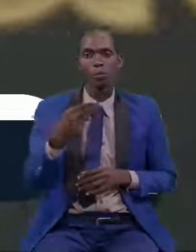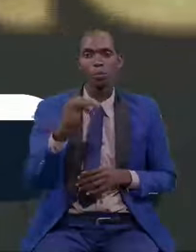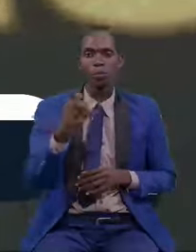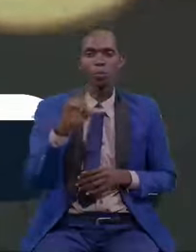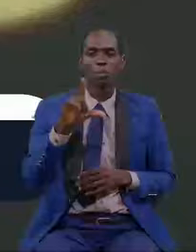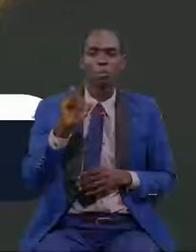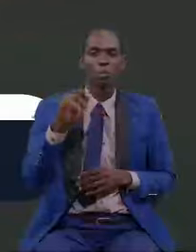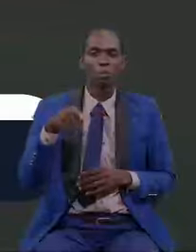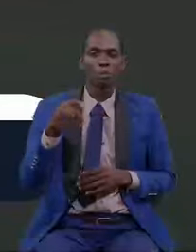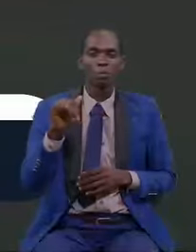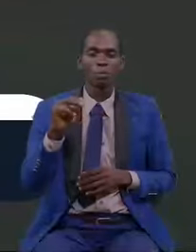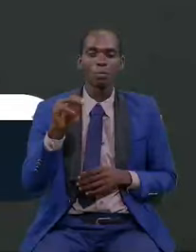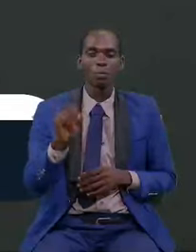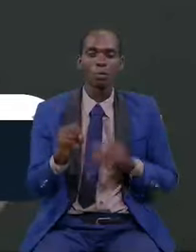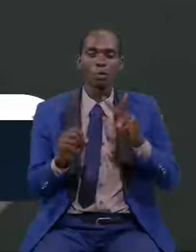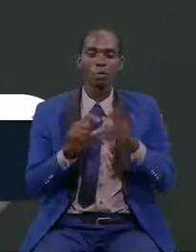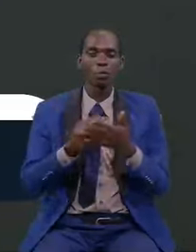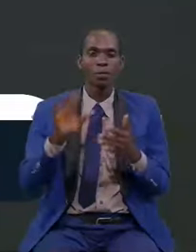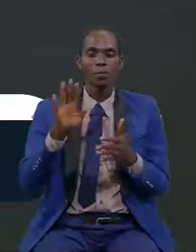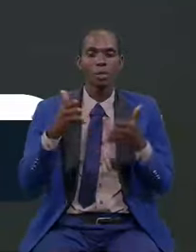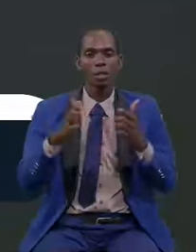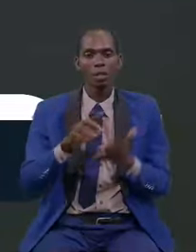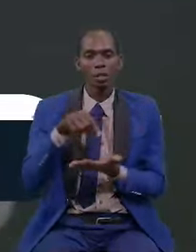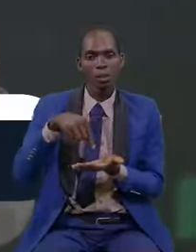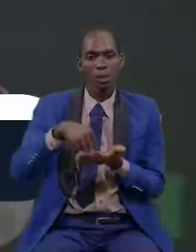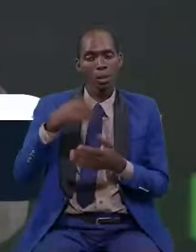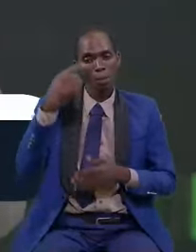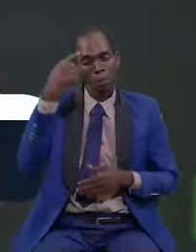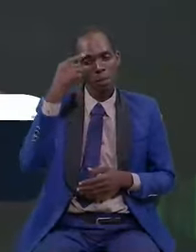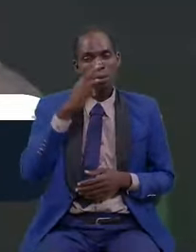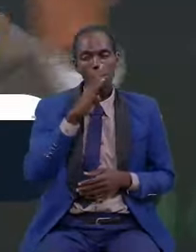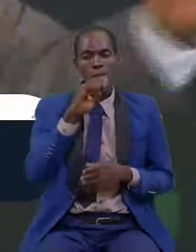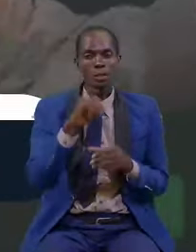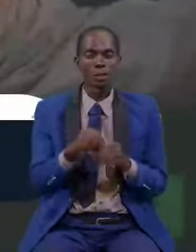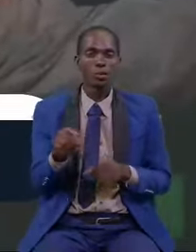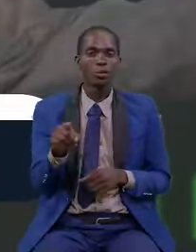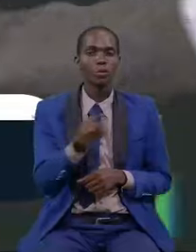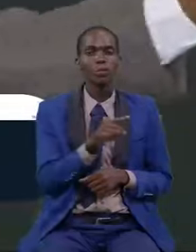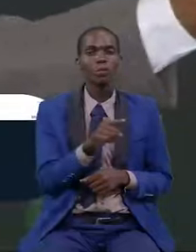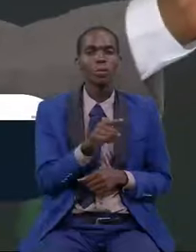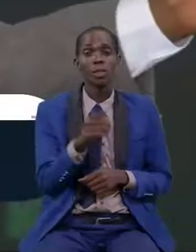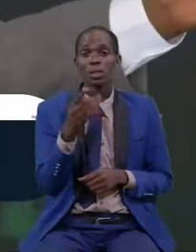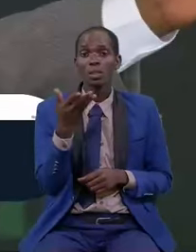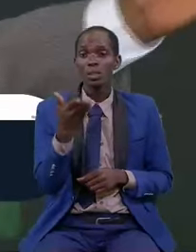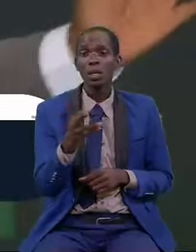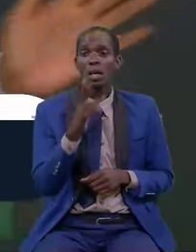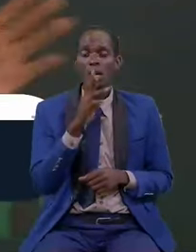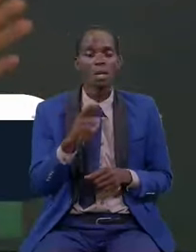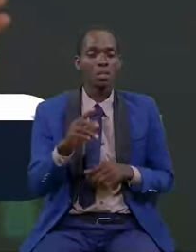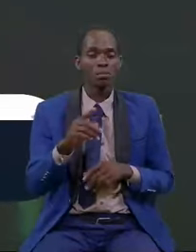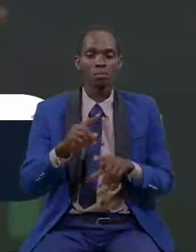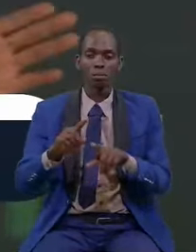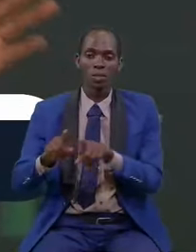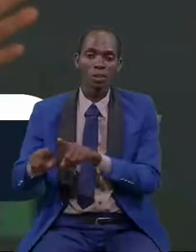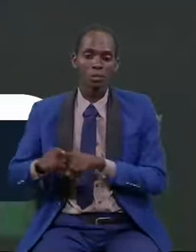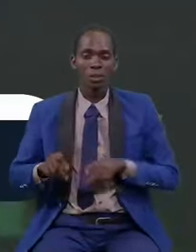5. Philippiens 2, verset 5. Ayez en vous les